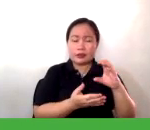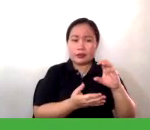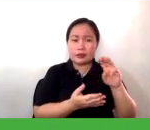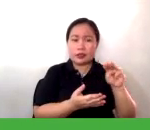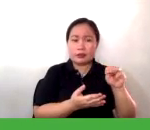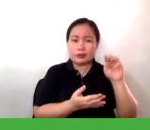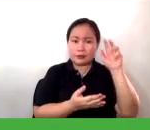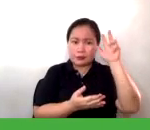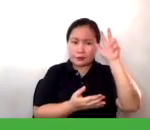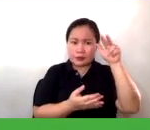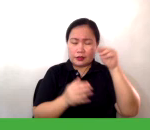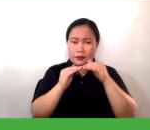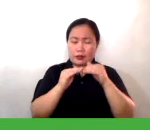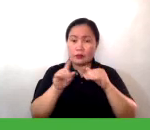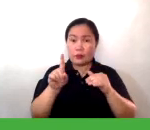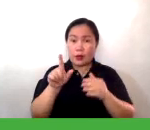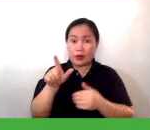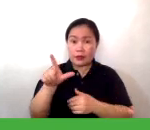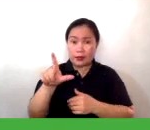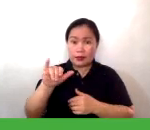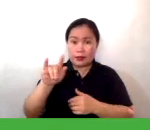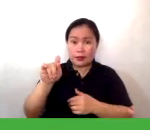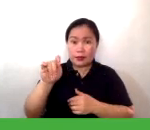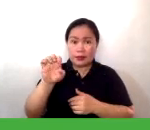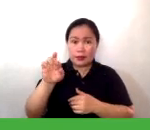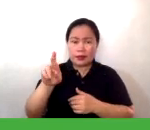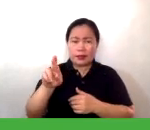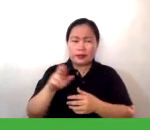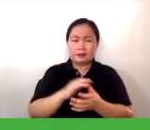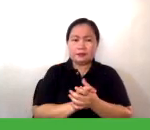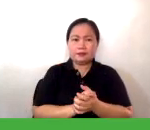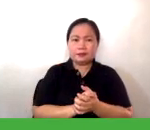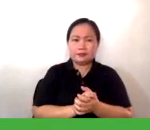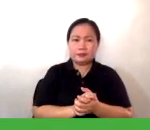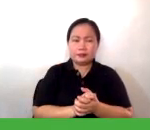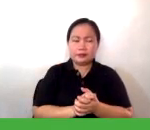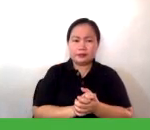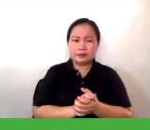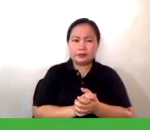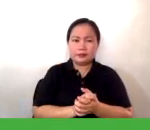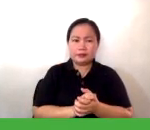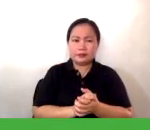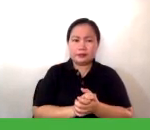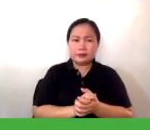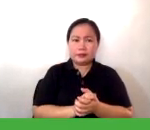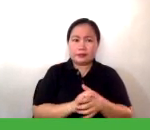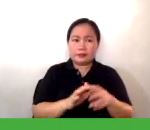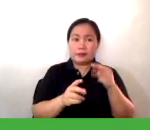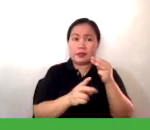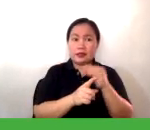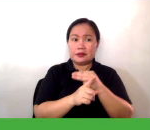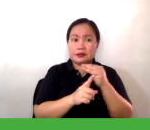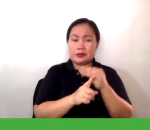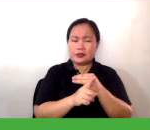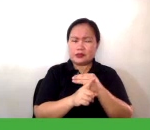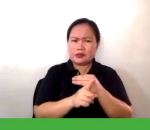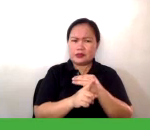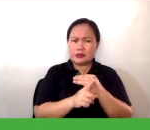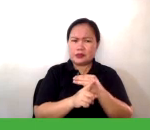ang tinatanong ay, how many liters? Diba, ang sukat niya ay naka-meters. Naka-meters ito,